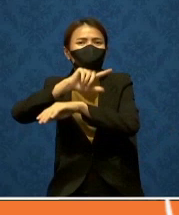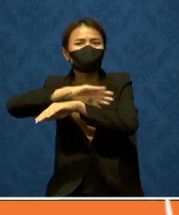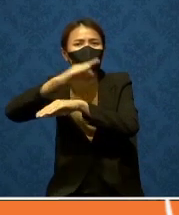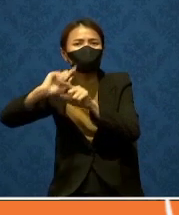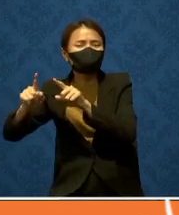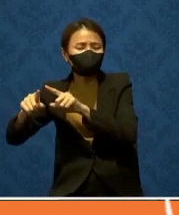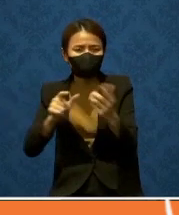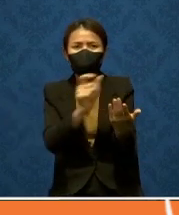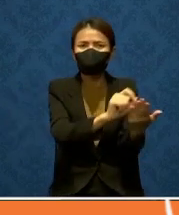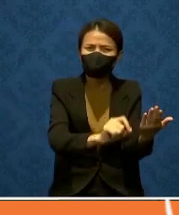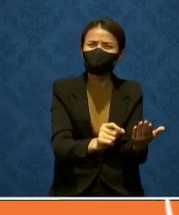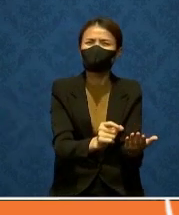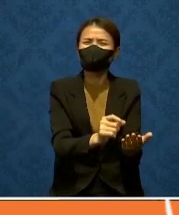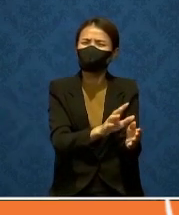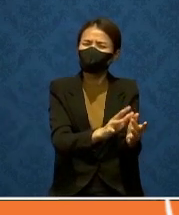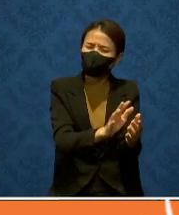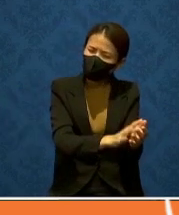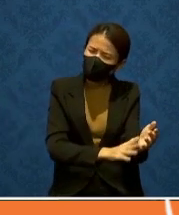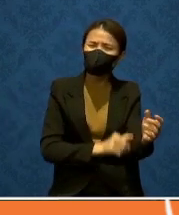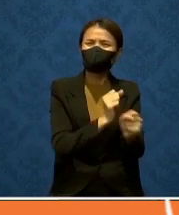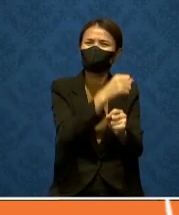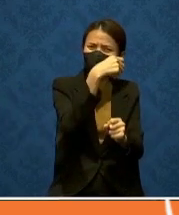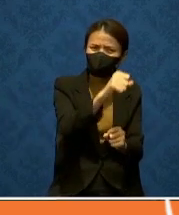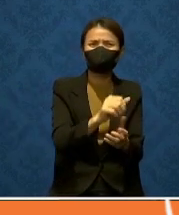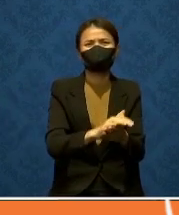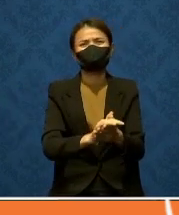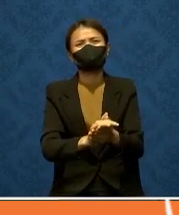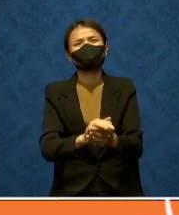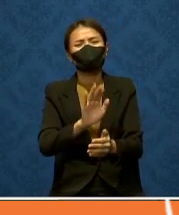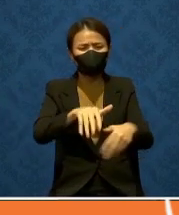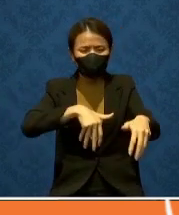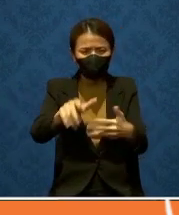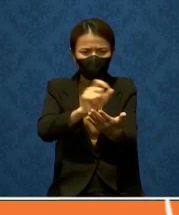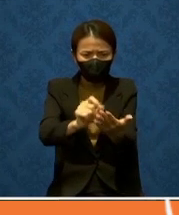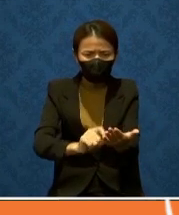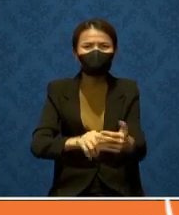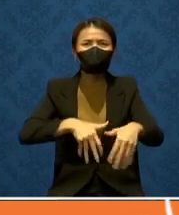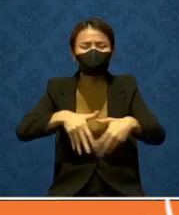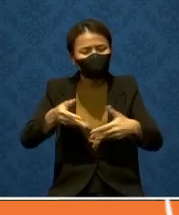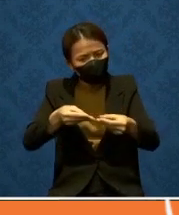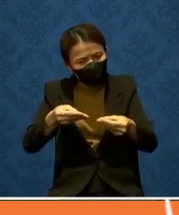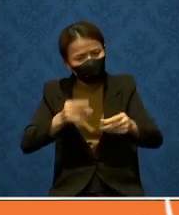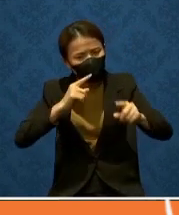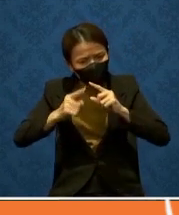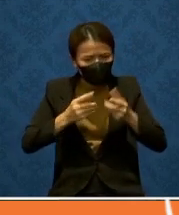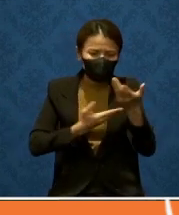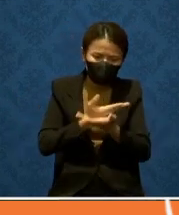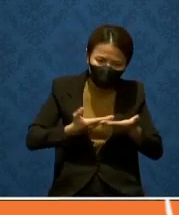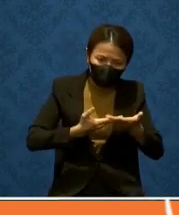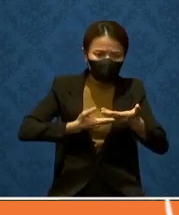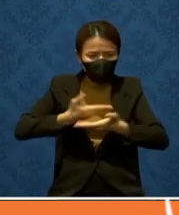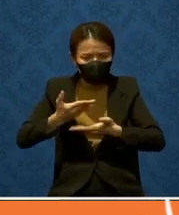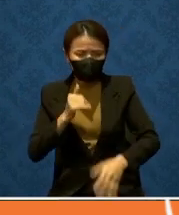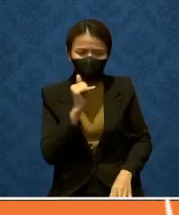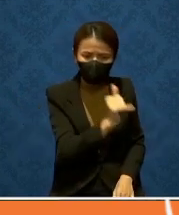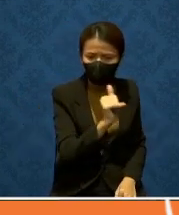ล้วก็ร่างของประชาชนทั้ง2ฉบับนะครับสร้างจากการมีส่วนร่วมของพี่น้องประชาชนนะครับมีการจัดเวทีทั้งลงพื้น